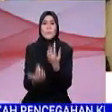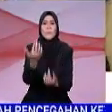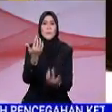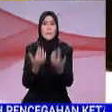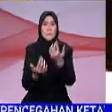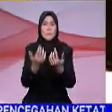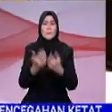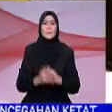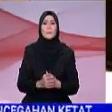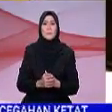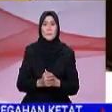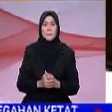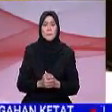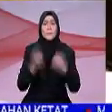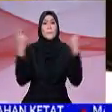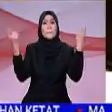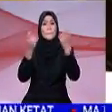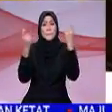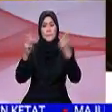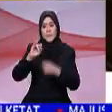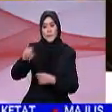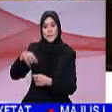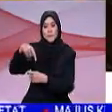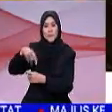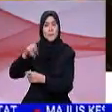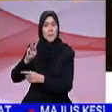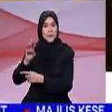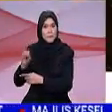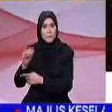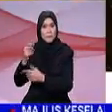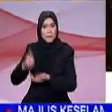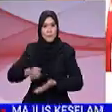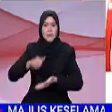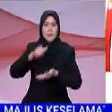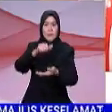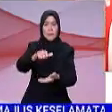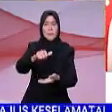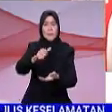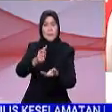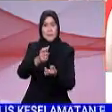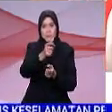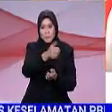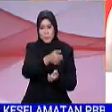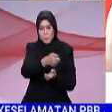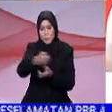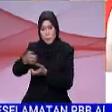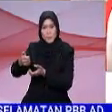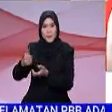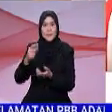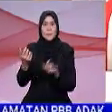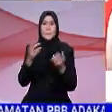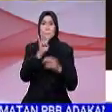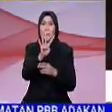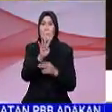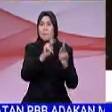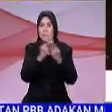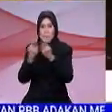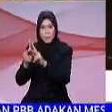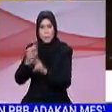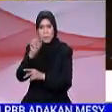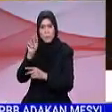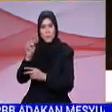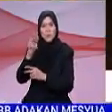kebakaran. Dalam majlis itu, JBPM turut menyerahkan alat pemadam api kepada 4 buah kampung di Zon